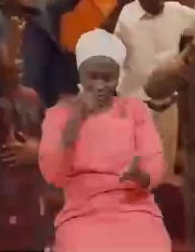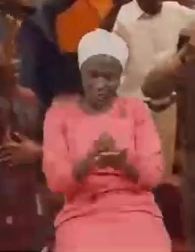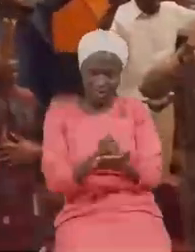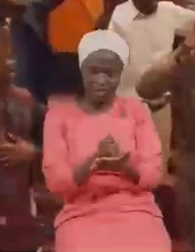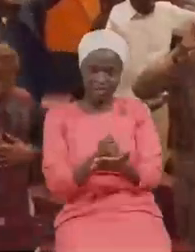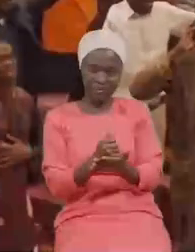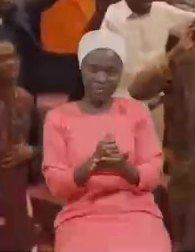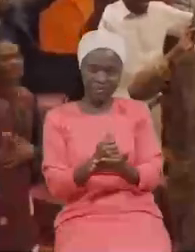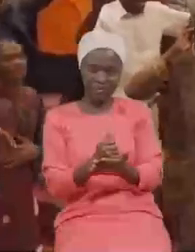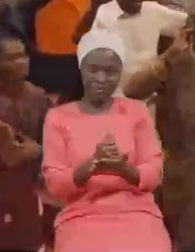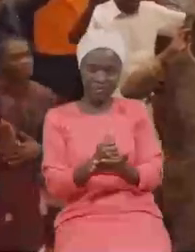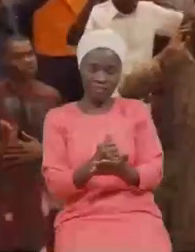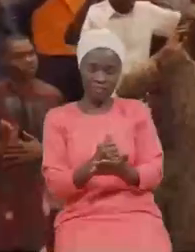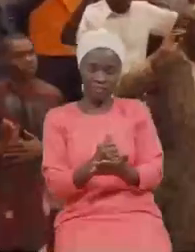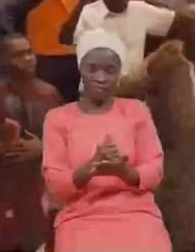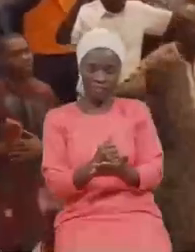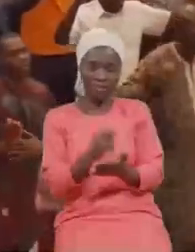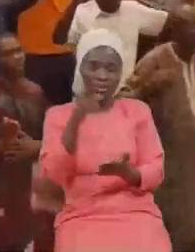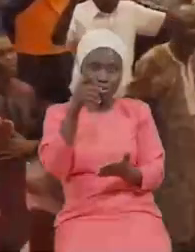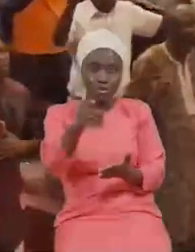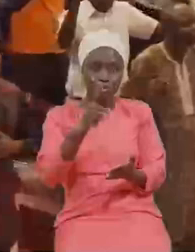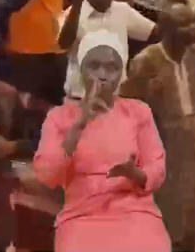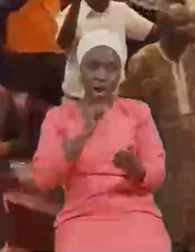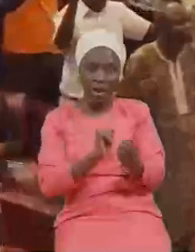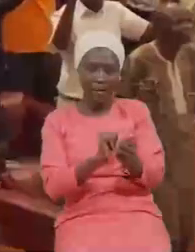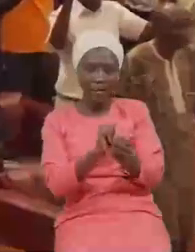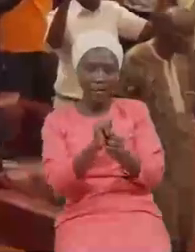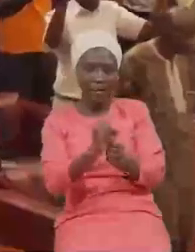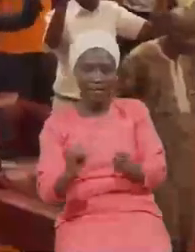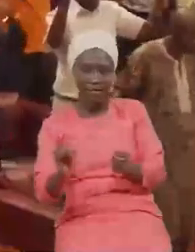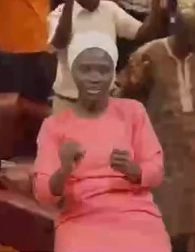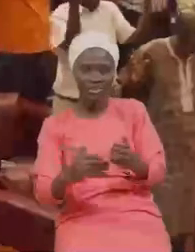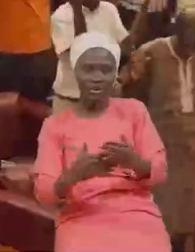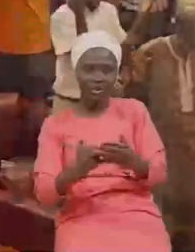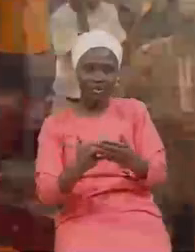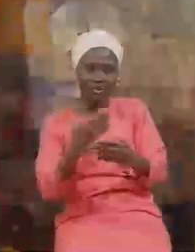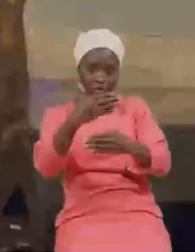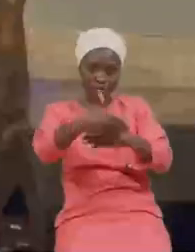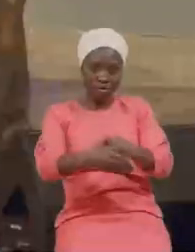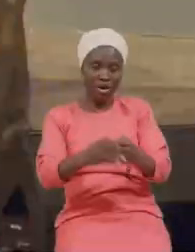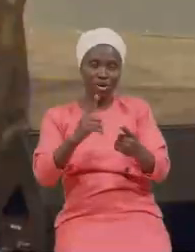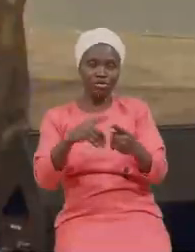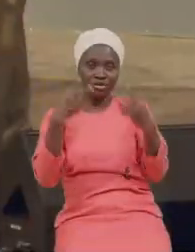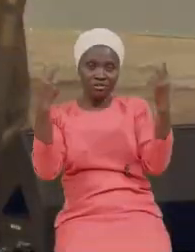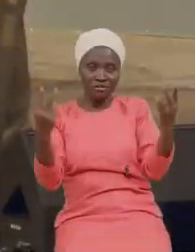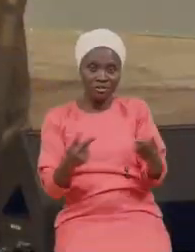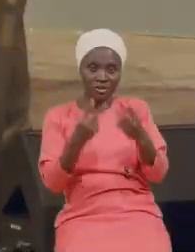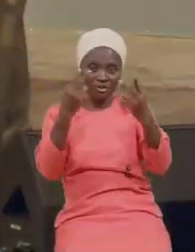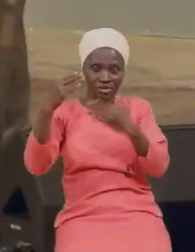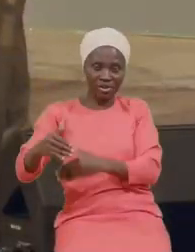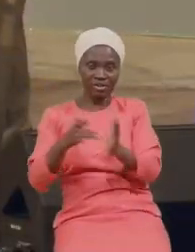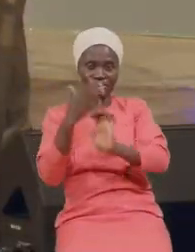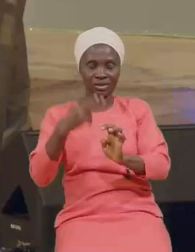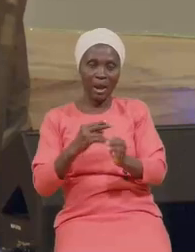toi tu passes à l'autre bord de victoire tu passes à l'autre bord de